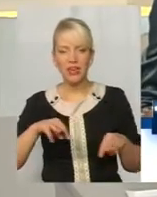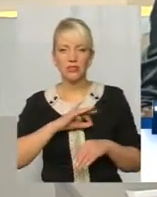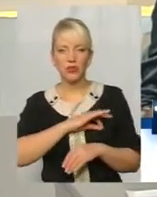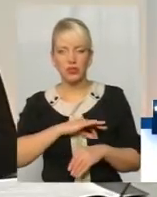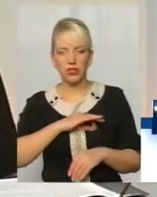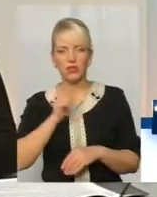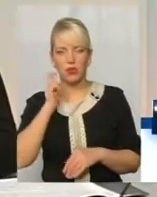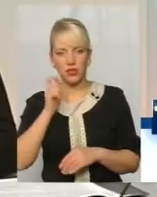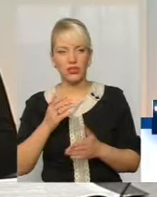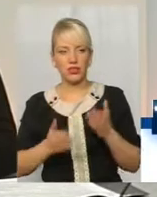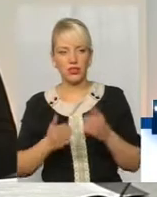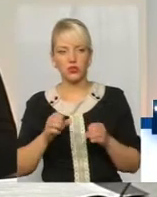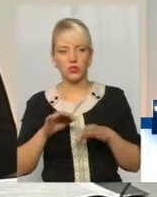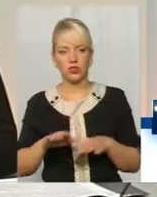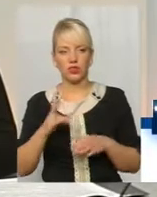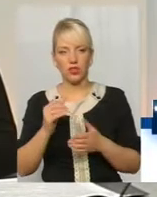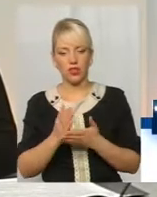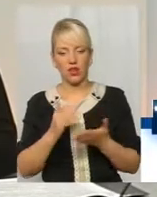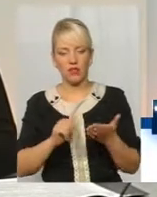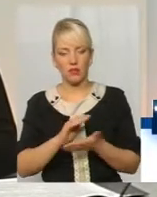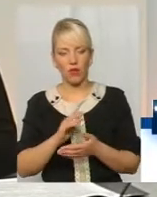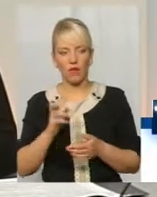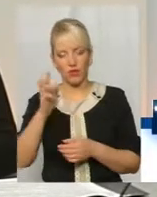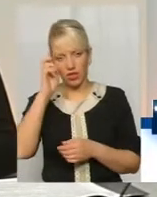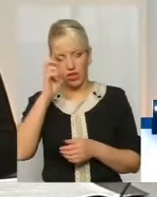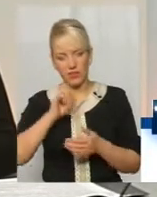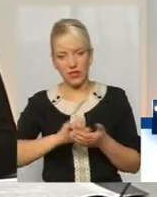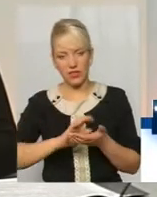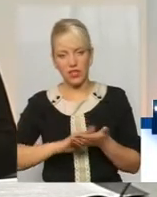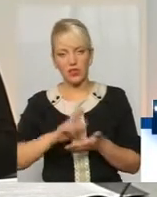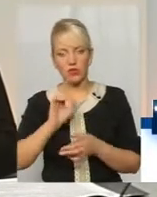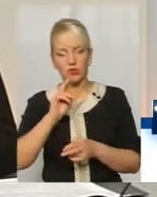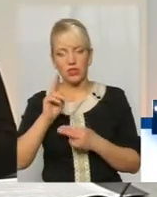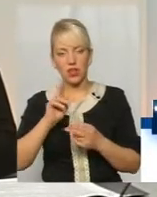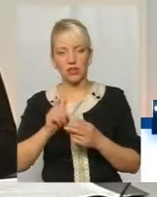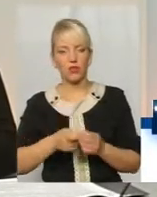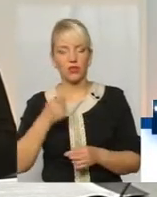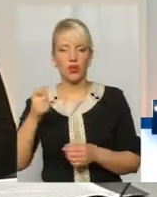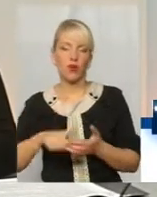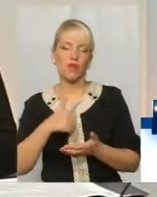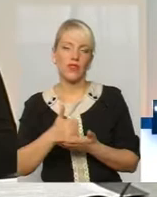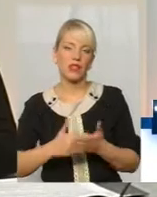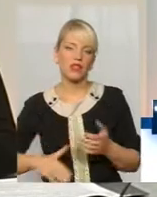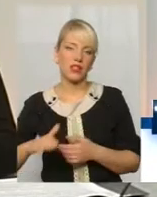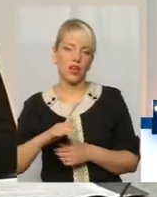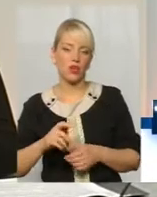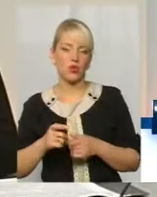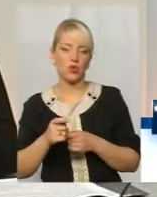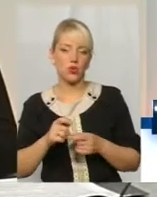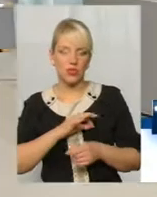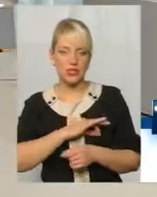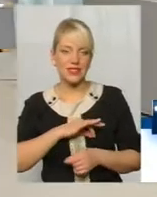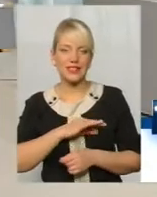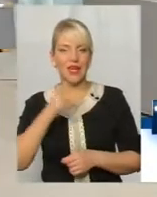Ні, вони, якщо рішення є на відмову, про відмову в державній реєстрації, то скарга подається до головного територіального управління юстиції у Хмельницькій